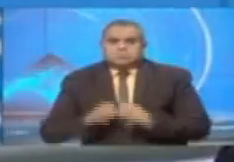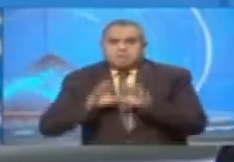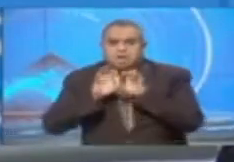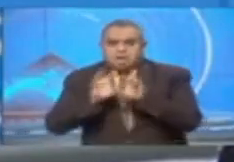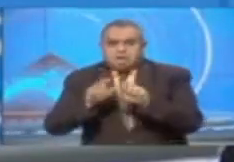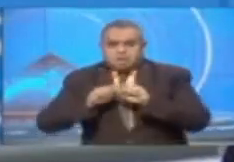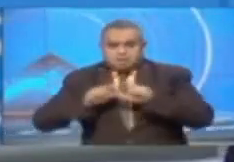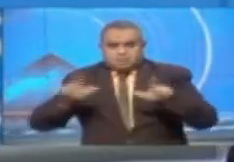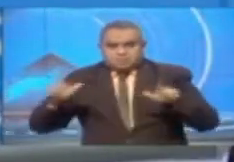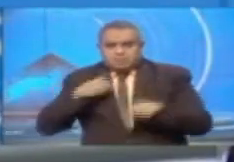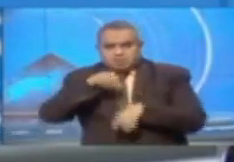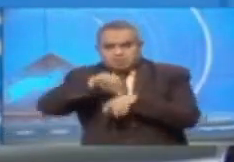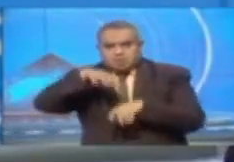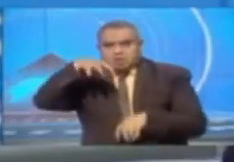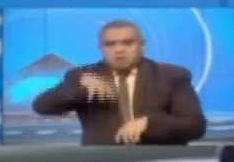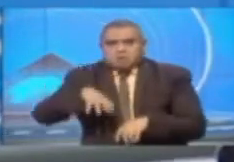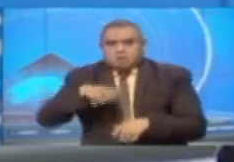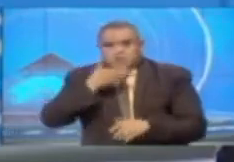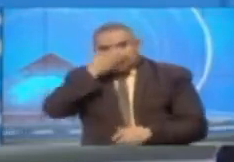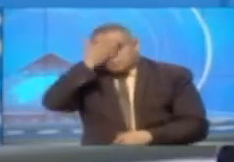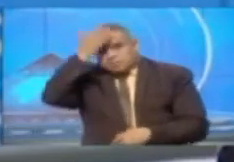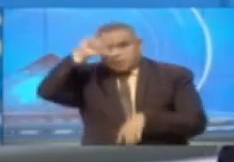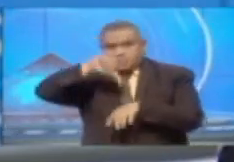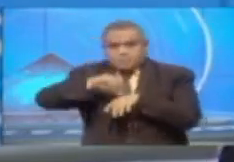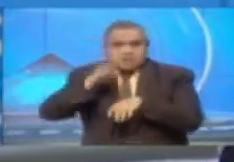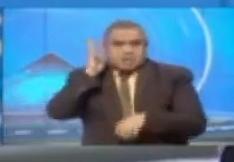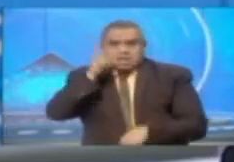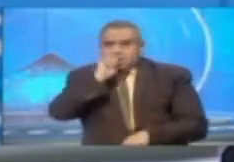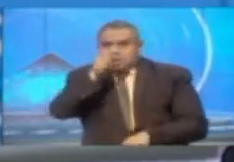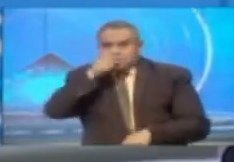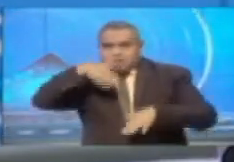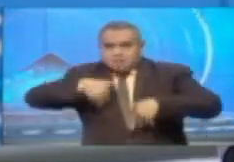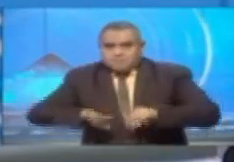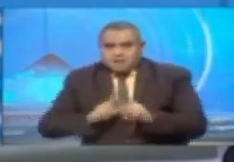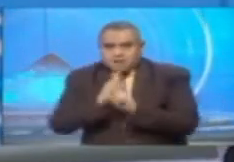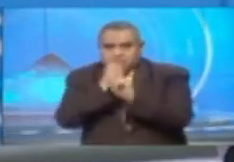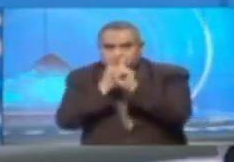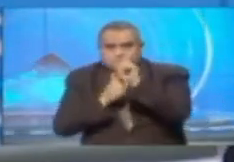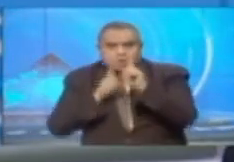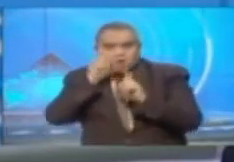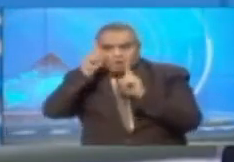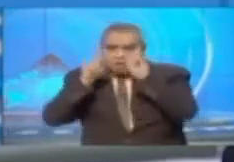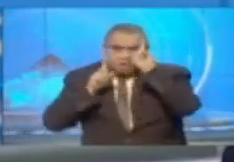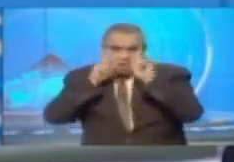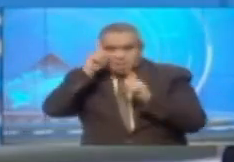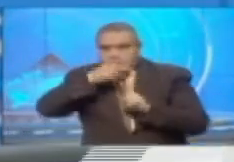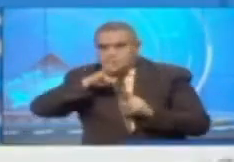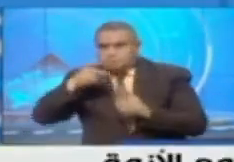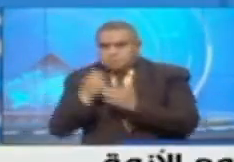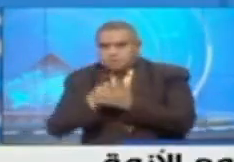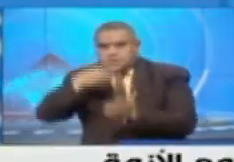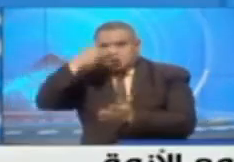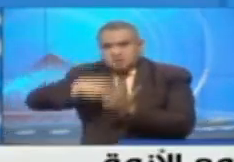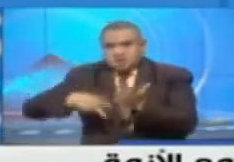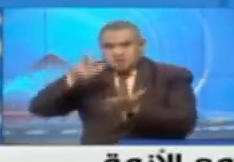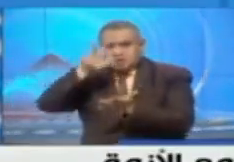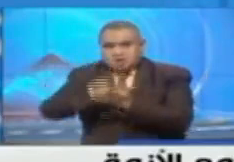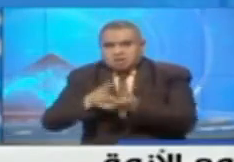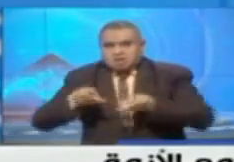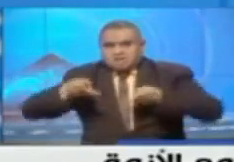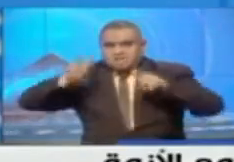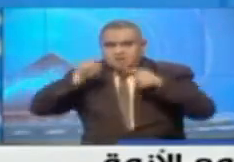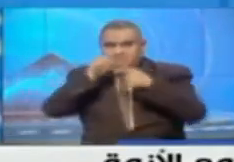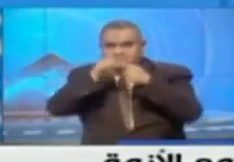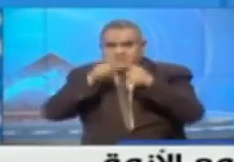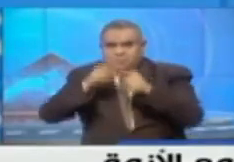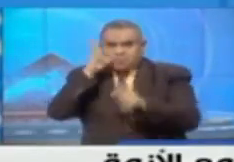الأخبار بالتفصيل من القاهرة. نفى المركز الإعلامي لمجلس الوزراء ما انتشر من أنباء بشأن إقرار زيادة جديدة على